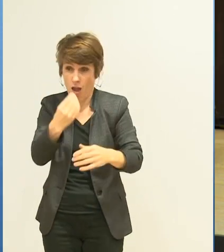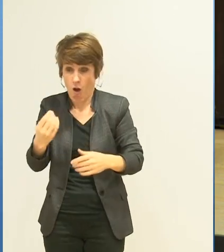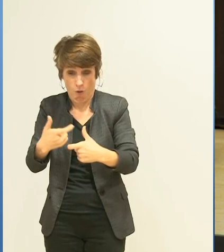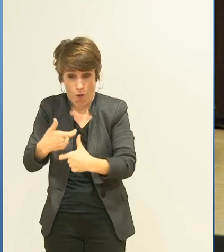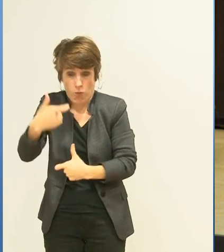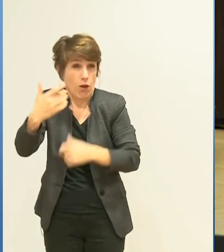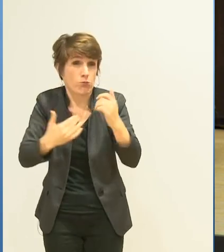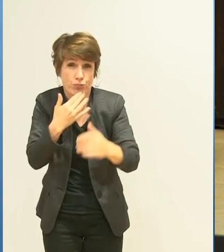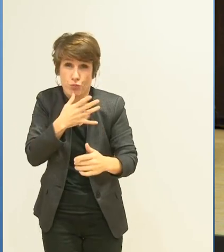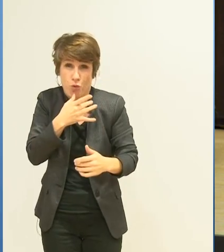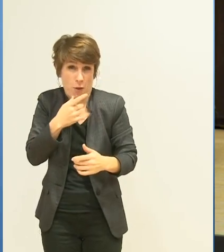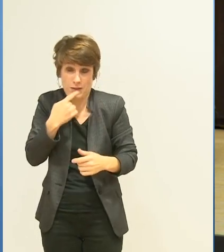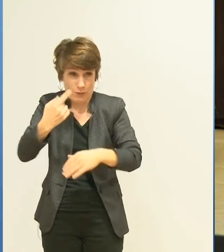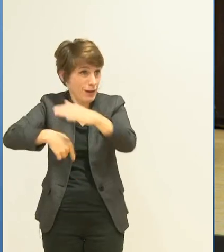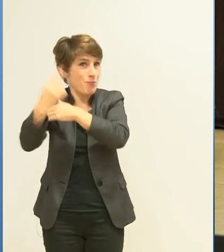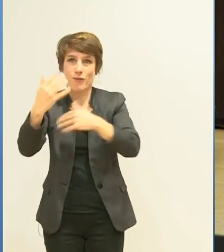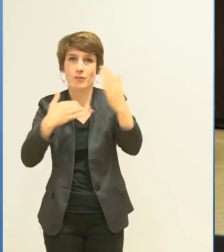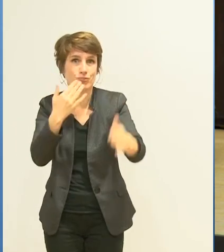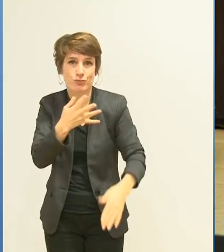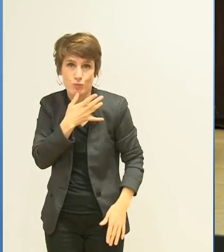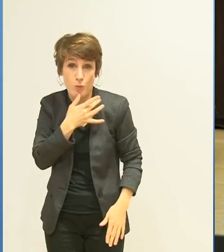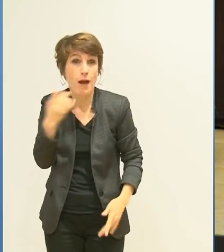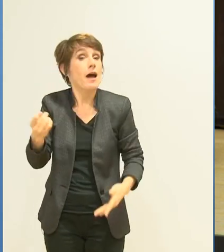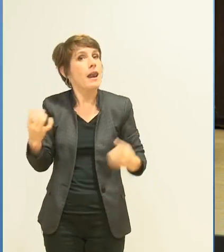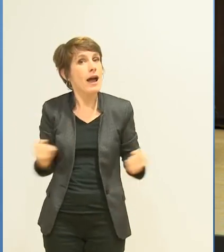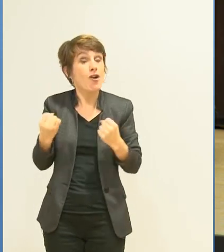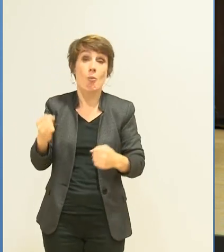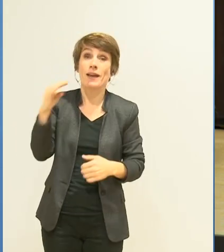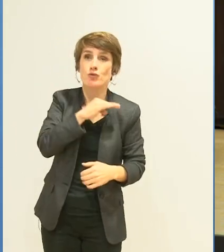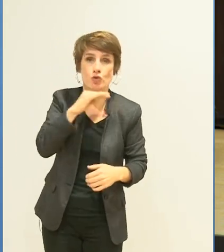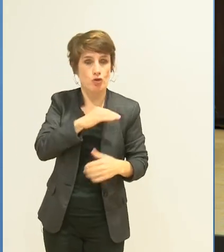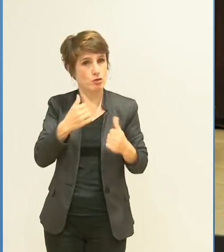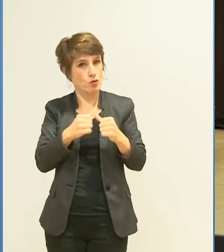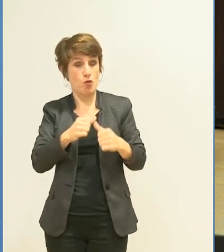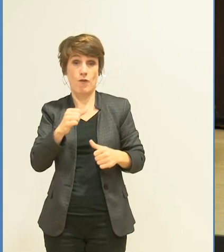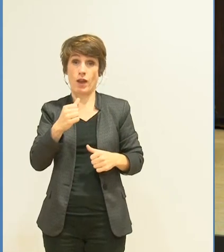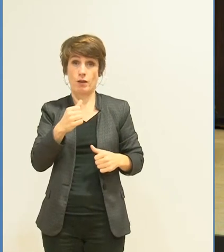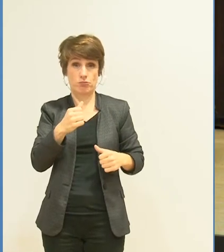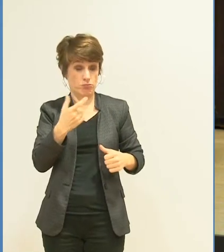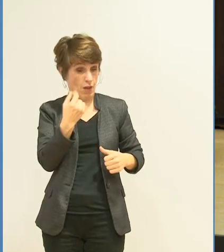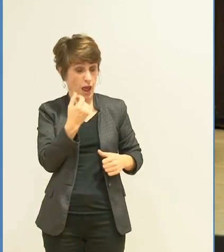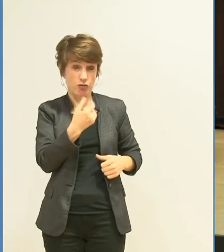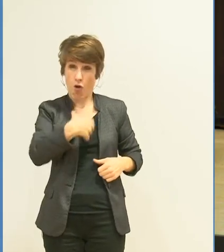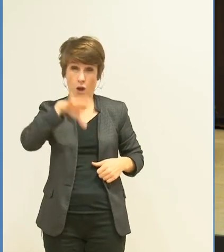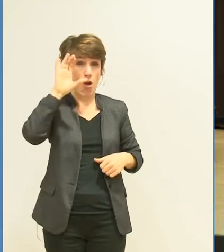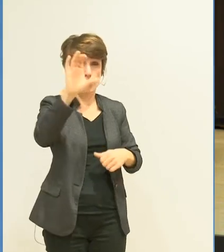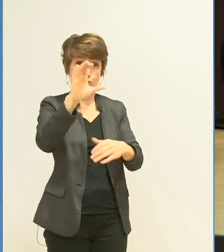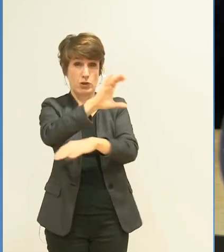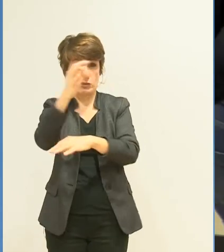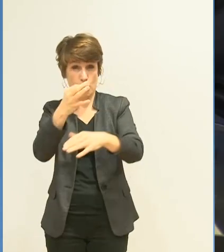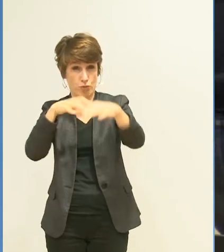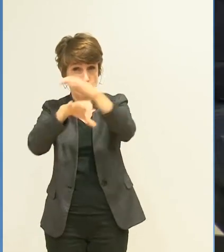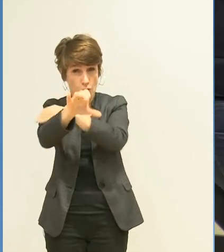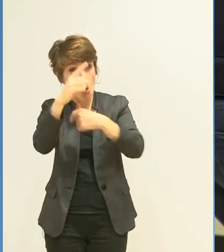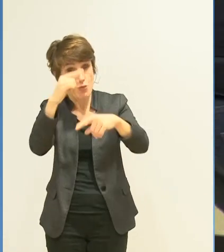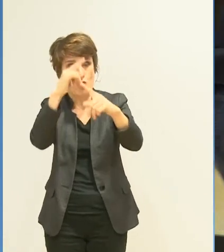potentiel comme il s'agit d'une campagne d'urgence le don sera affecté intégralement suite à la discussion qu'on a eue avec l'unicef à la cause